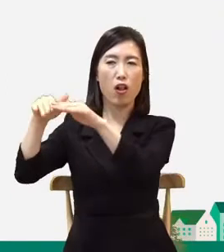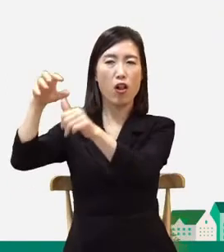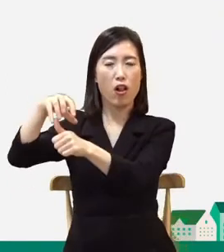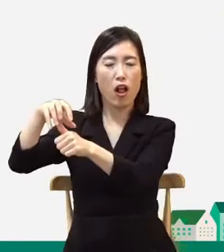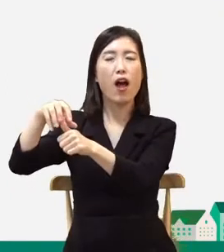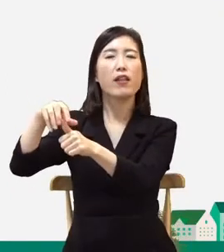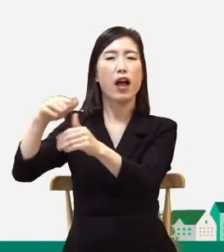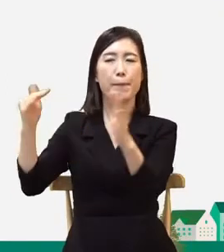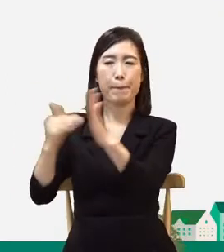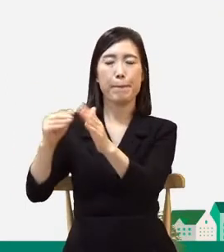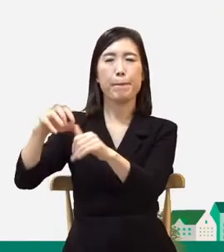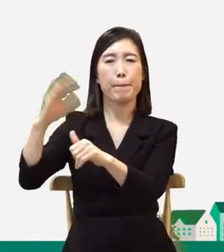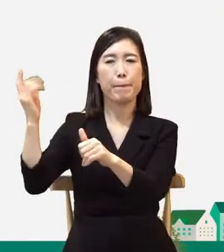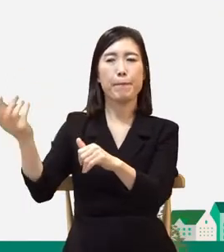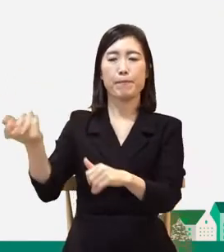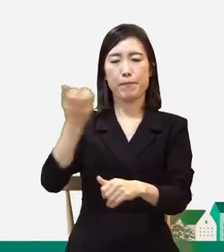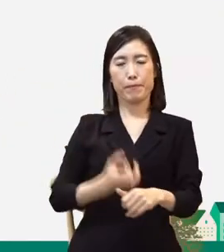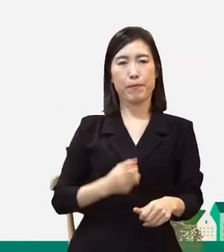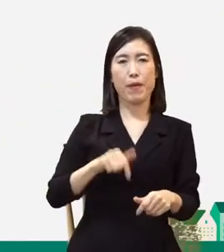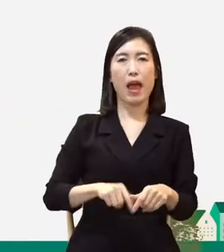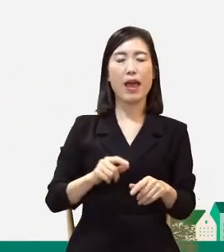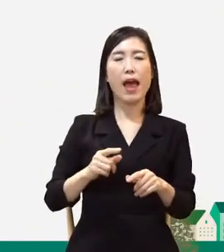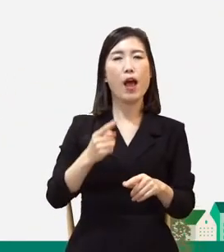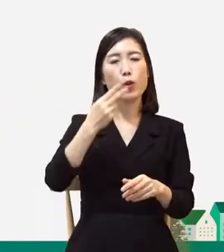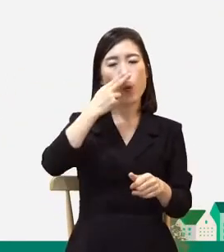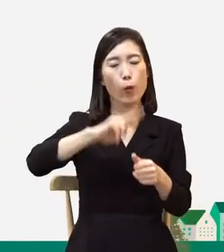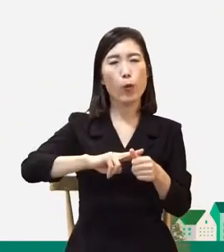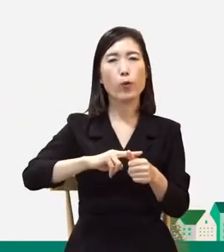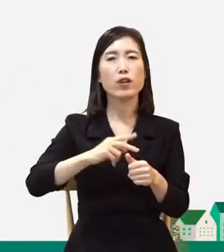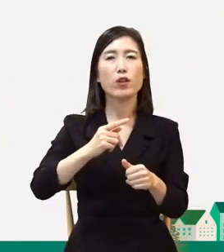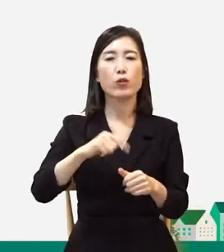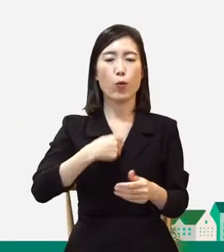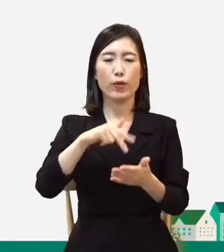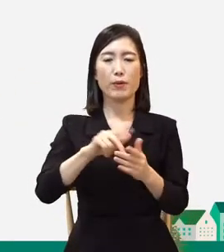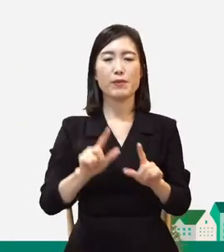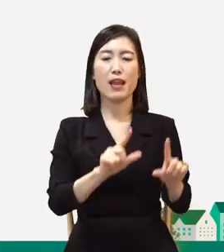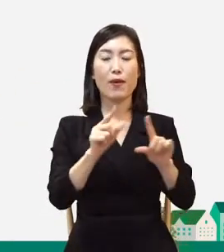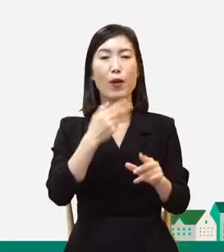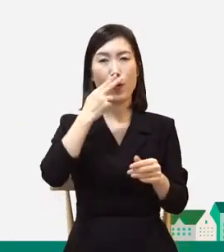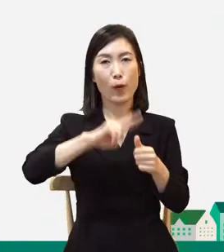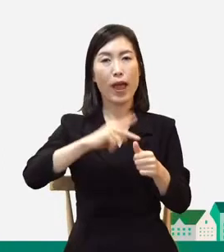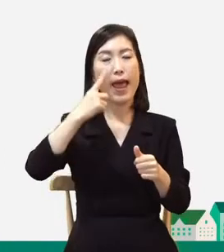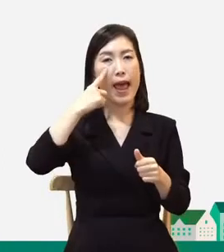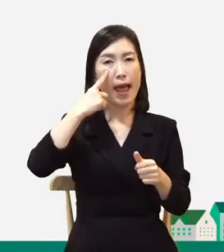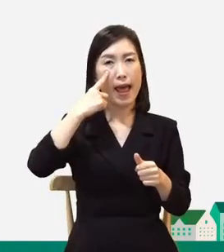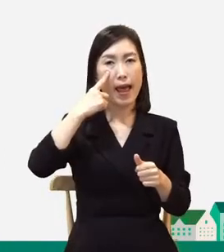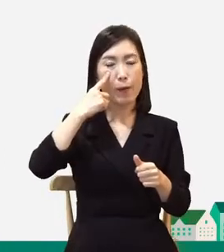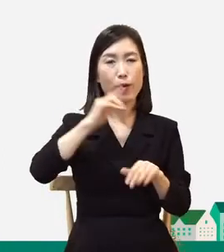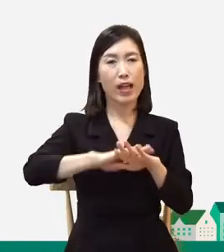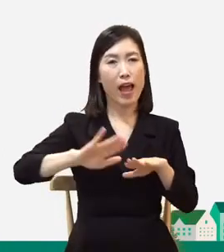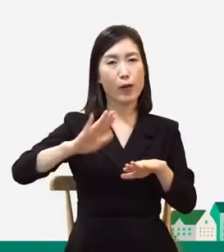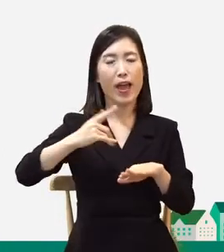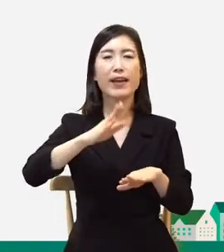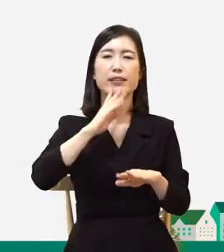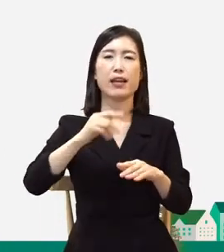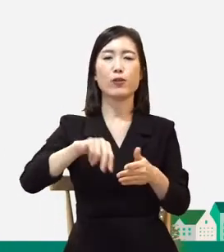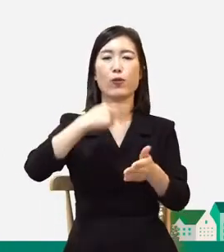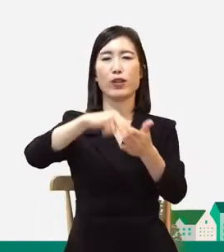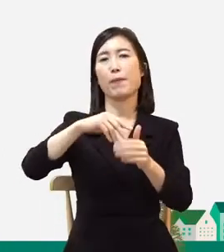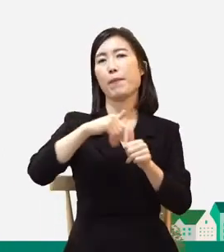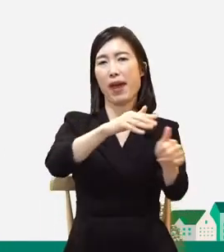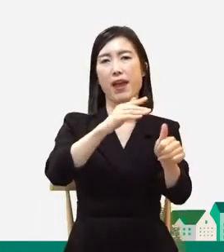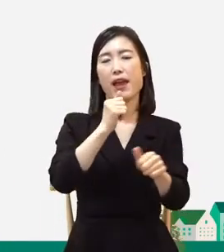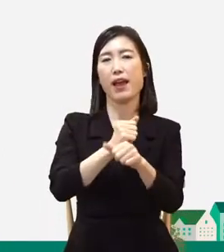거의 동일한데 그냥 주거 공급은 민간인 민달팽이가 하고 복지 서비스는